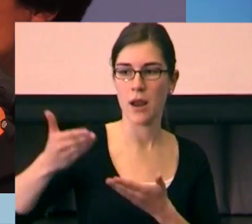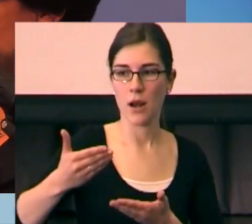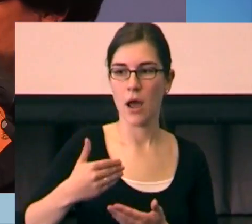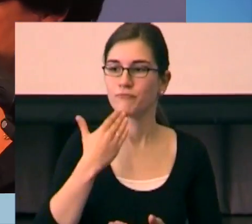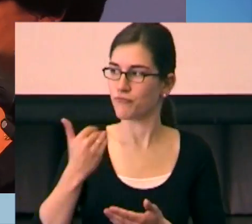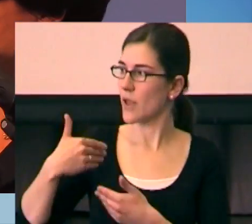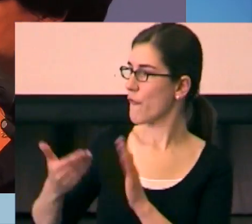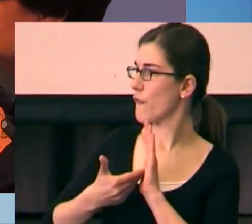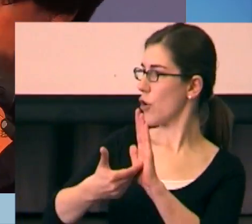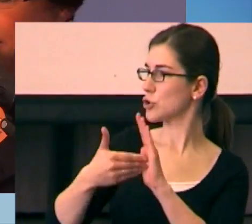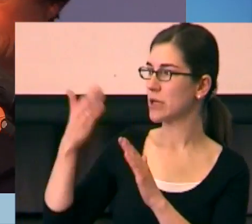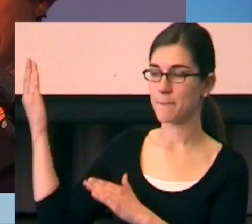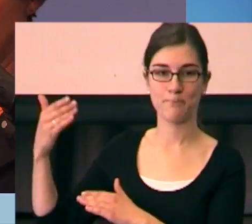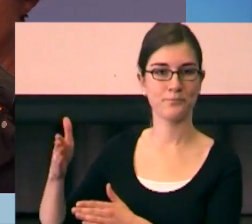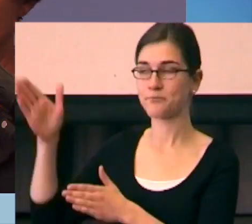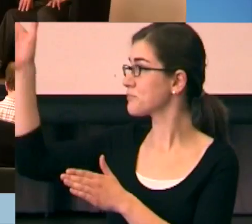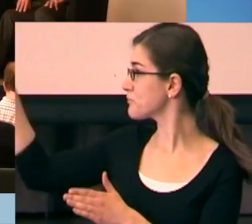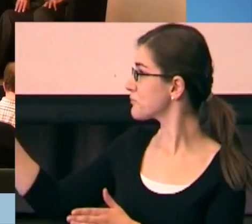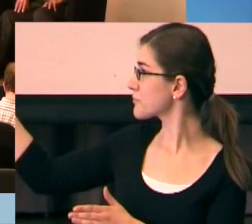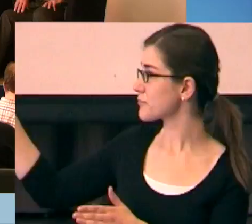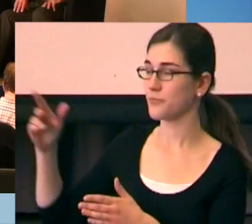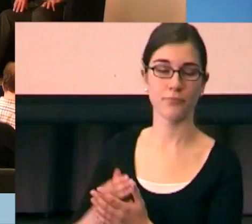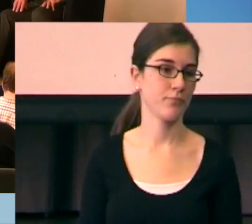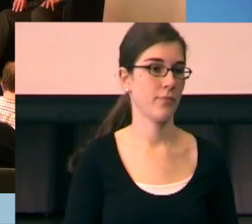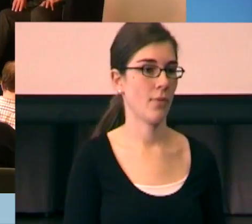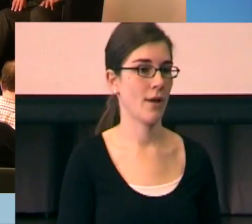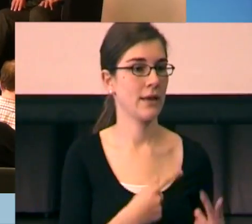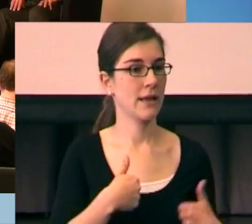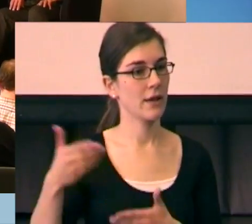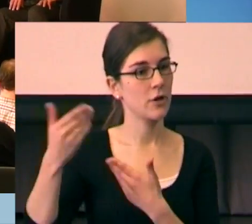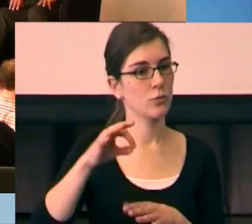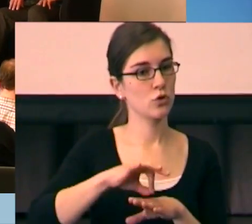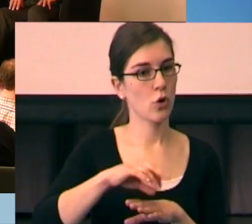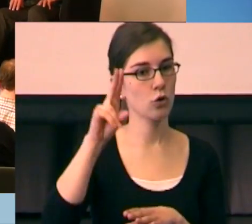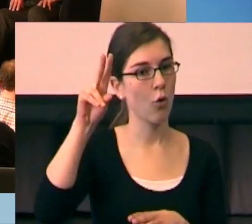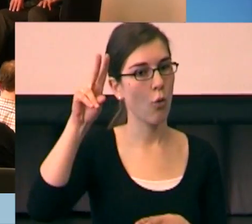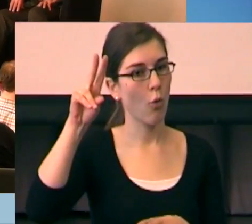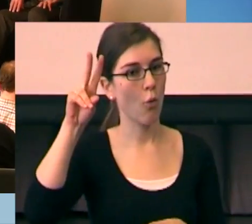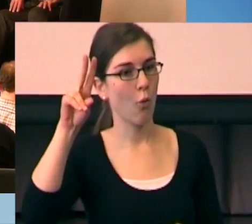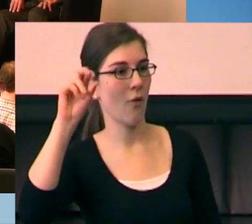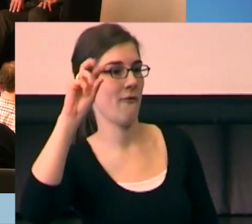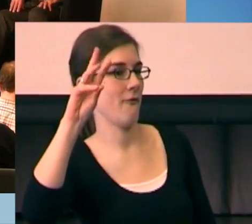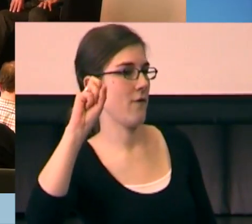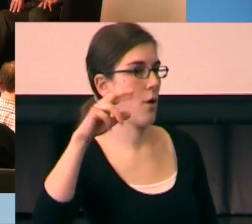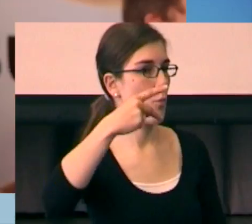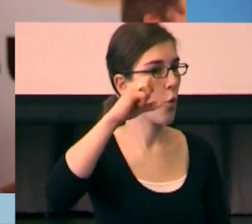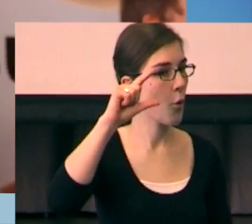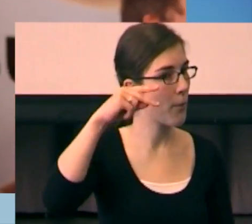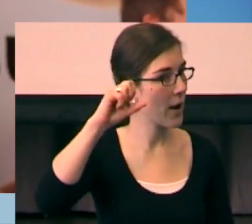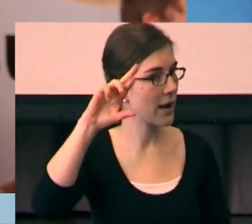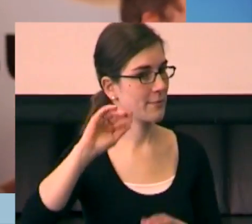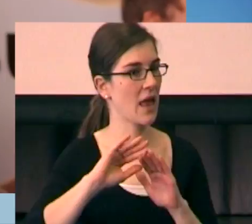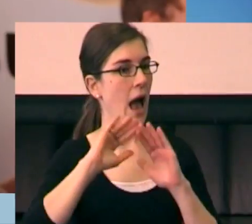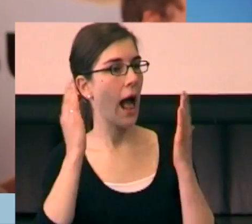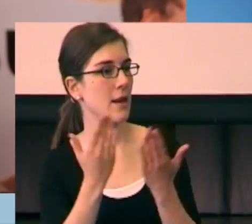Ihnen kurz vorstellen. Ganz links außen begrüße ich recht herzlich Dr. Uwe Popert. Er ist Allgemeinmediziner